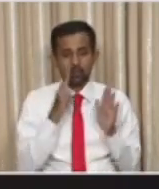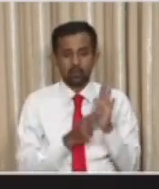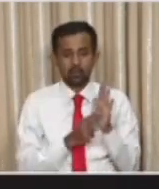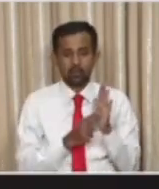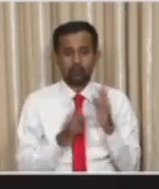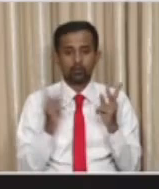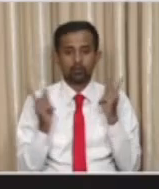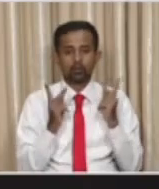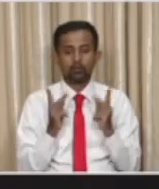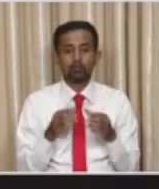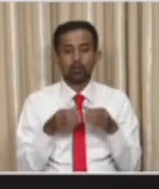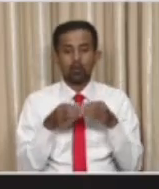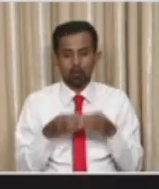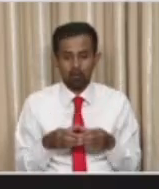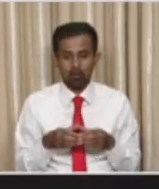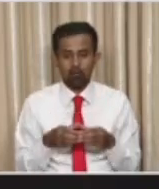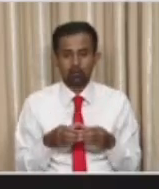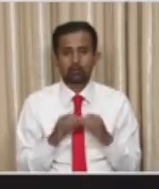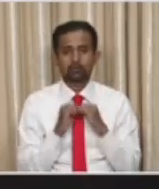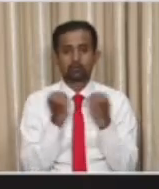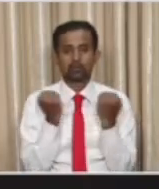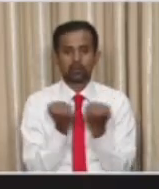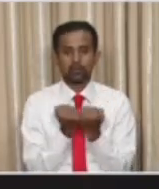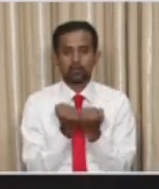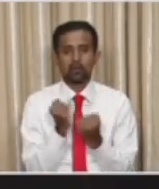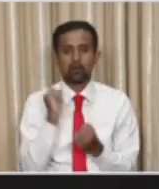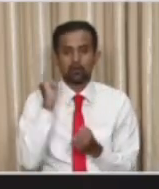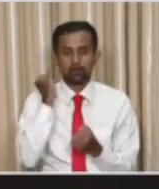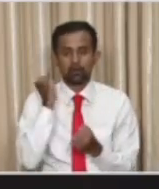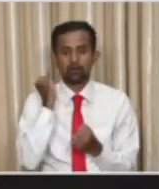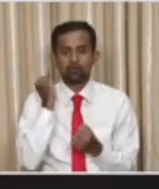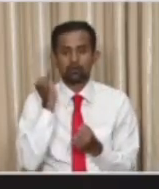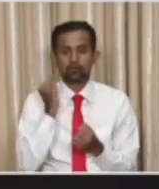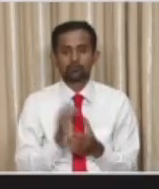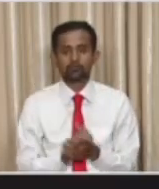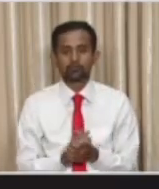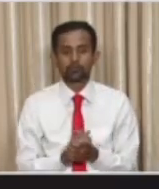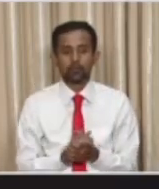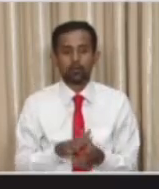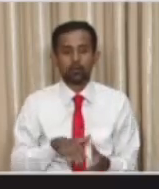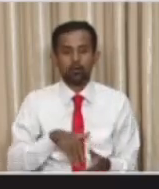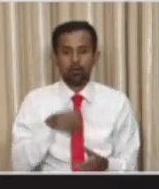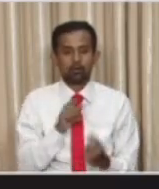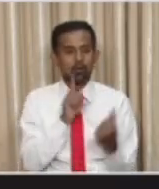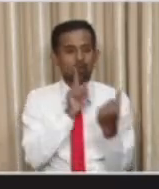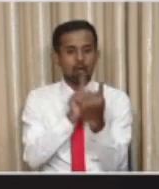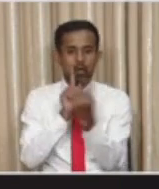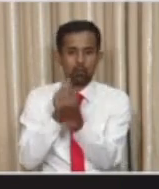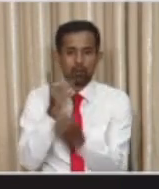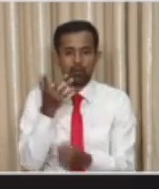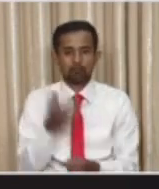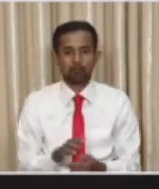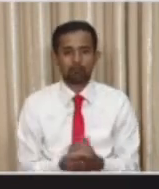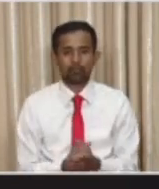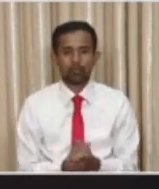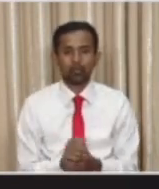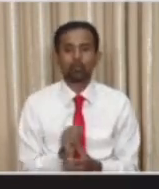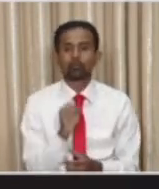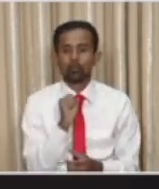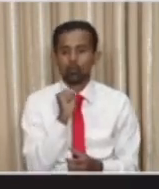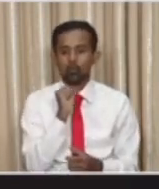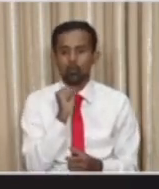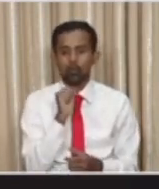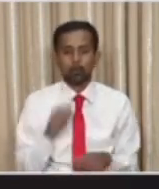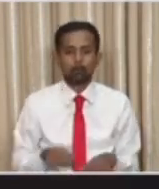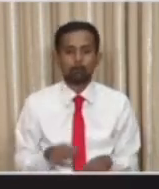ඇසෝසියේෂන් එකේ ඒ නිලධාරීන් සහ ඒ ප්‍රධානීන් මුණ ගැහුණා. ඒකට හේතුව තමයි ගරු සභාපතිතුමනි